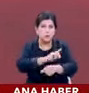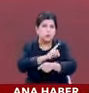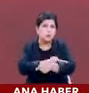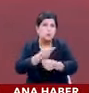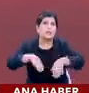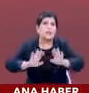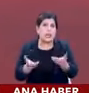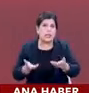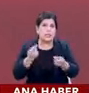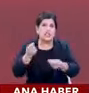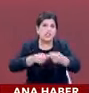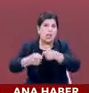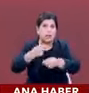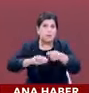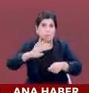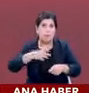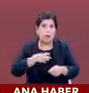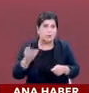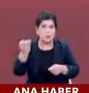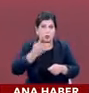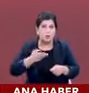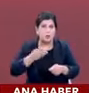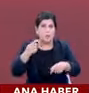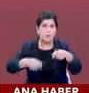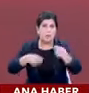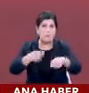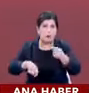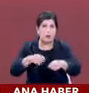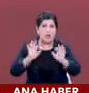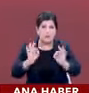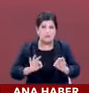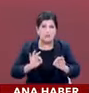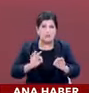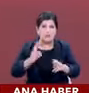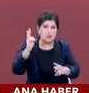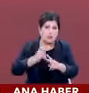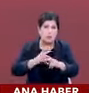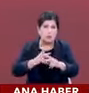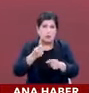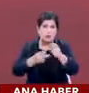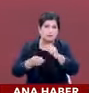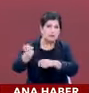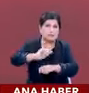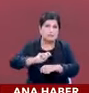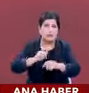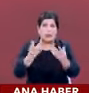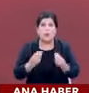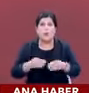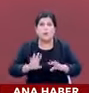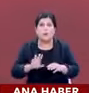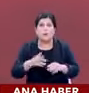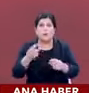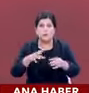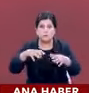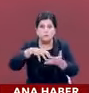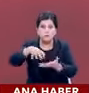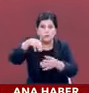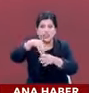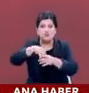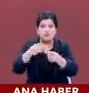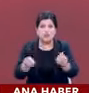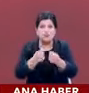her işletmenin patronları her bankadan hemen şipşak Kredi alamıyor Peki bünyesinde çalışan